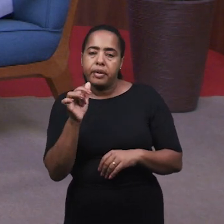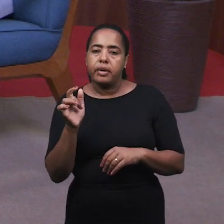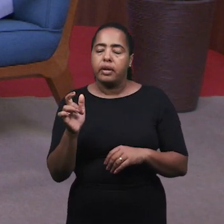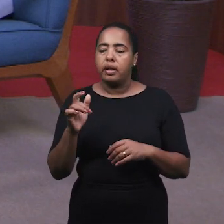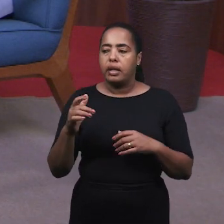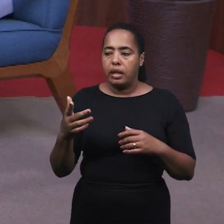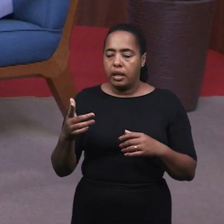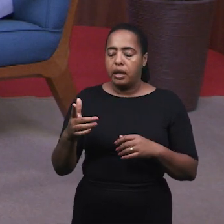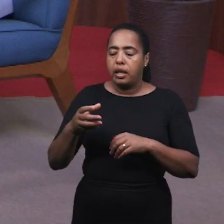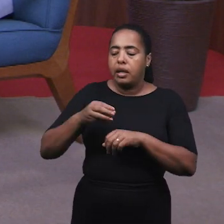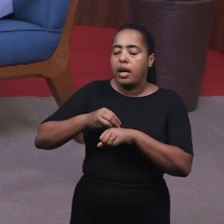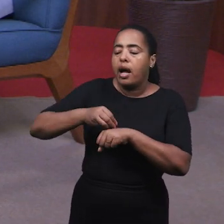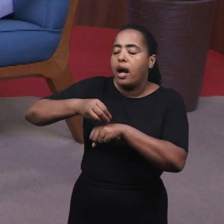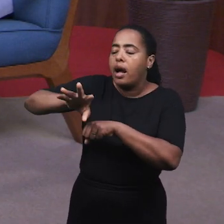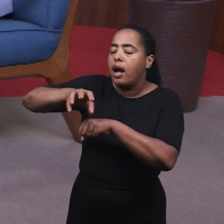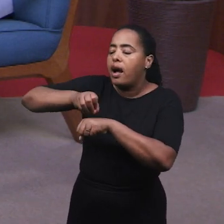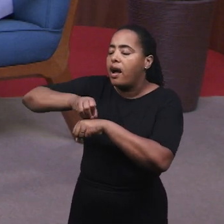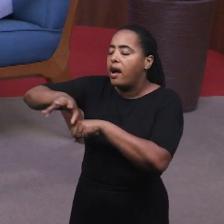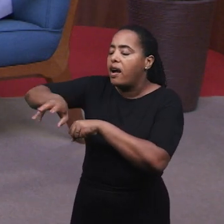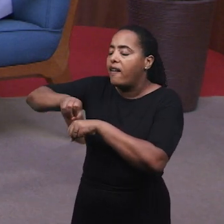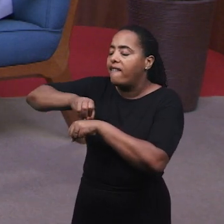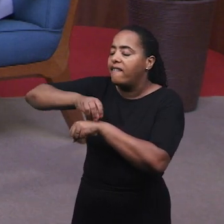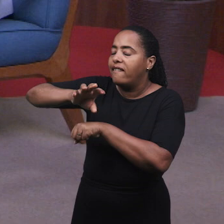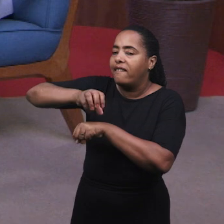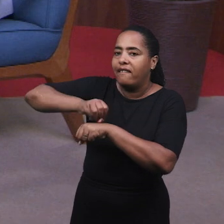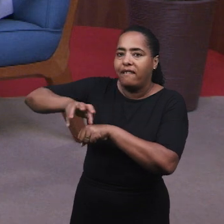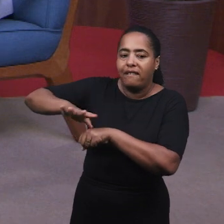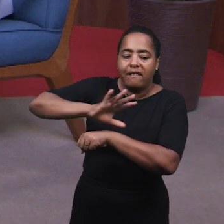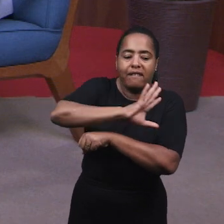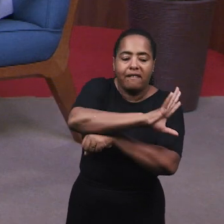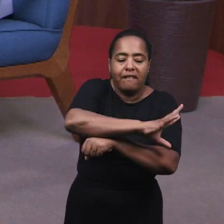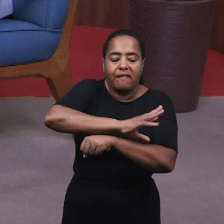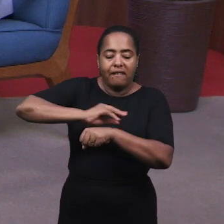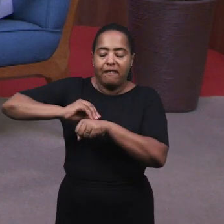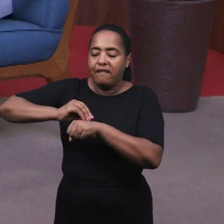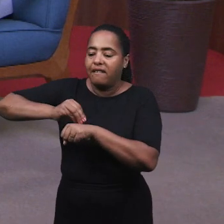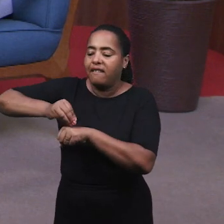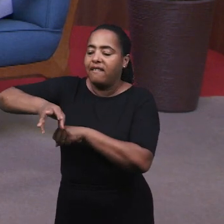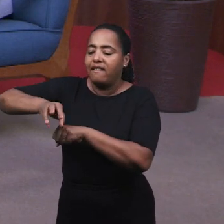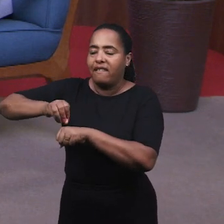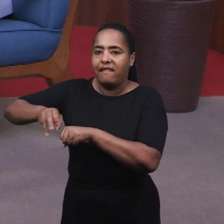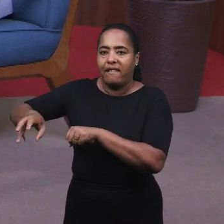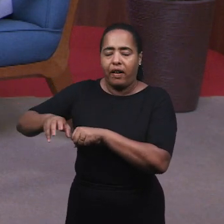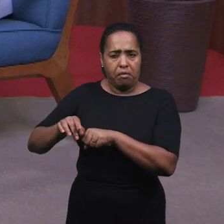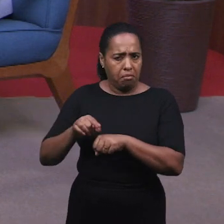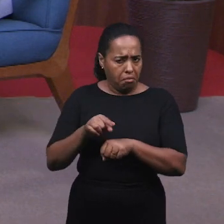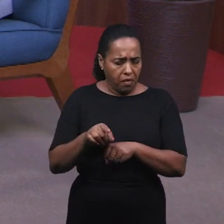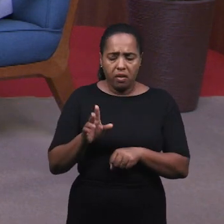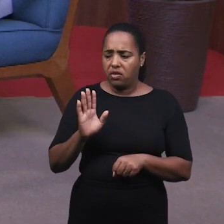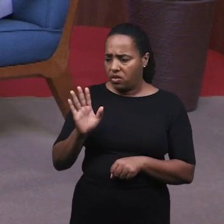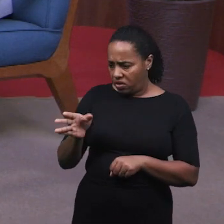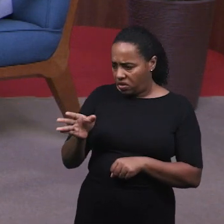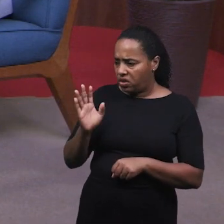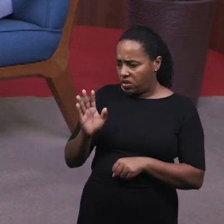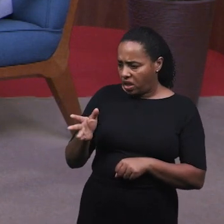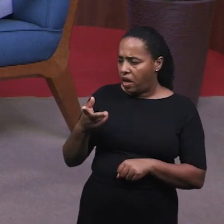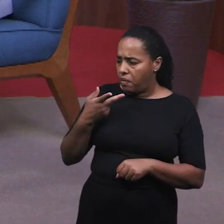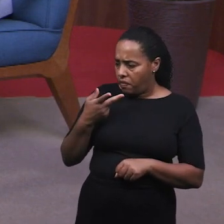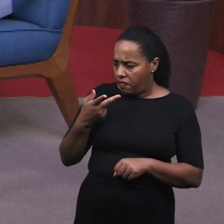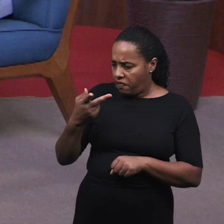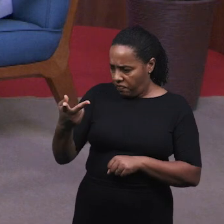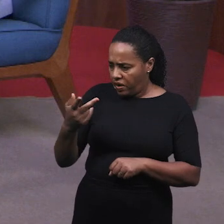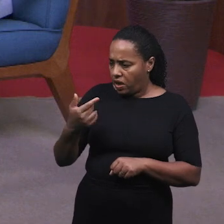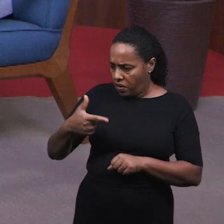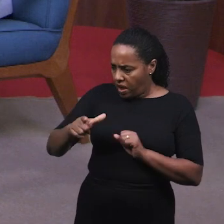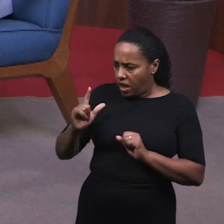où la femme avait partagé le mystère. Et comme vous avez dit, on a